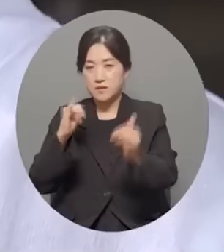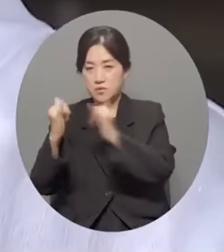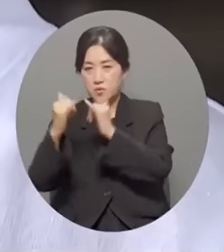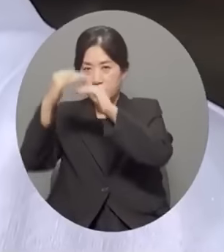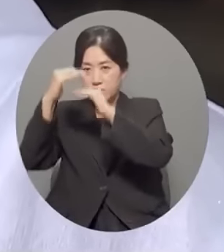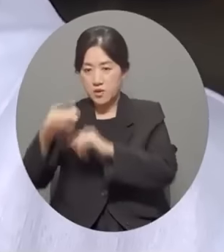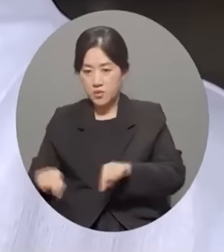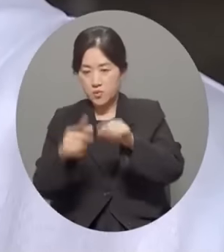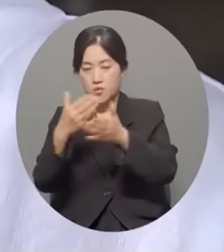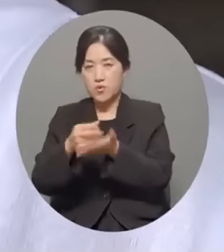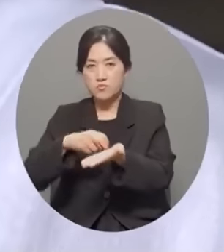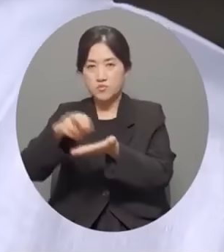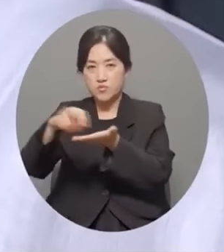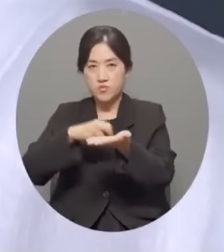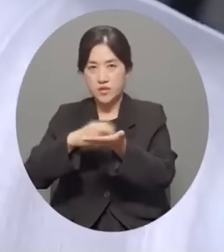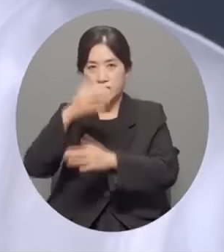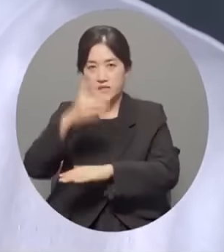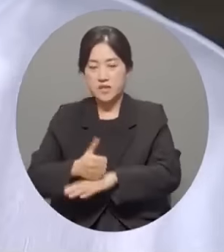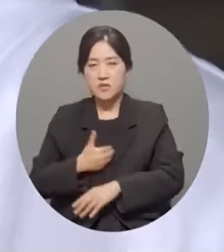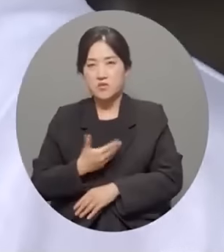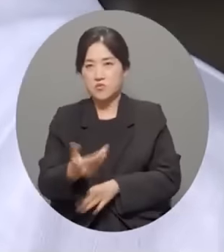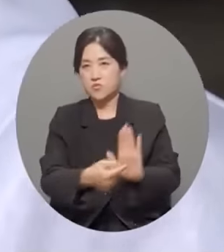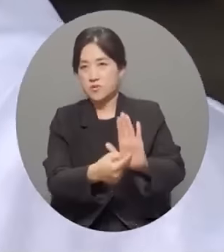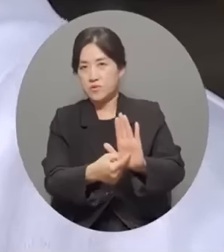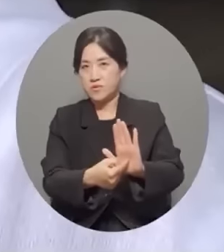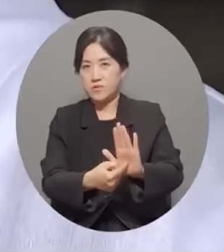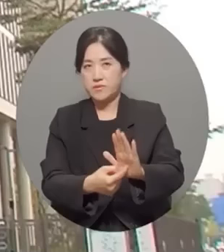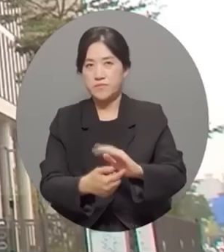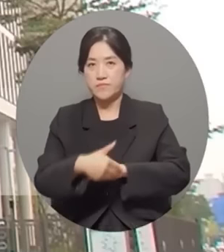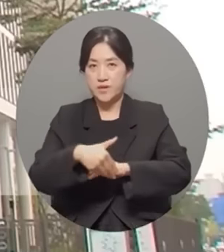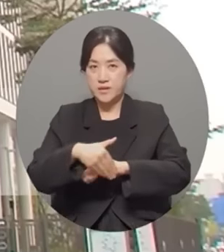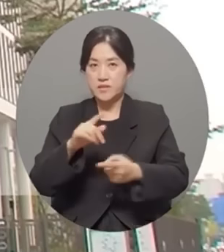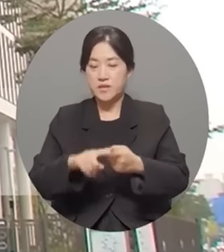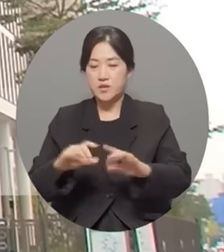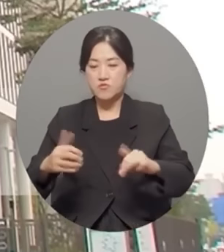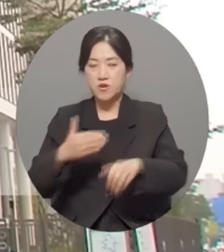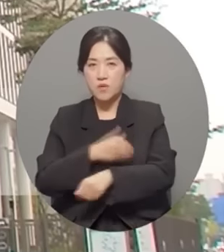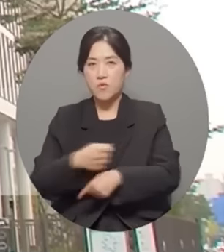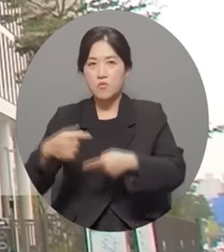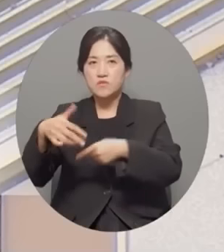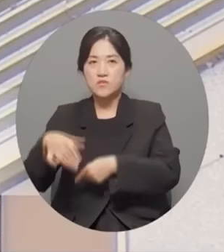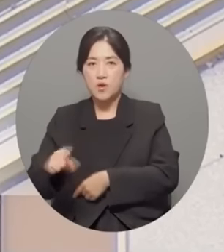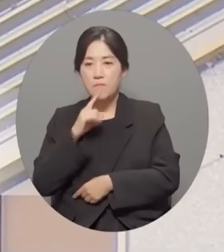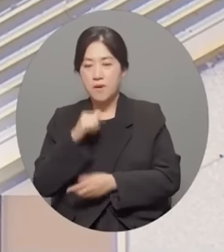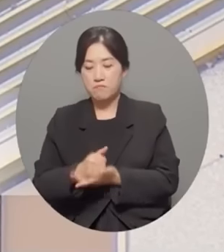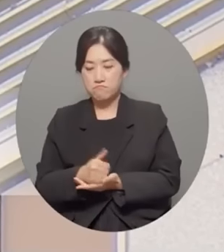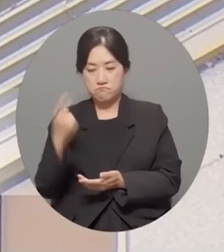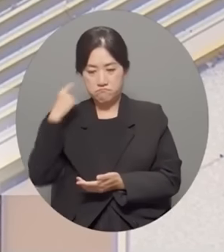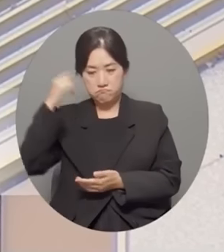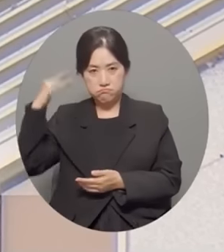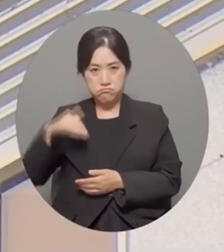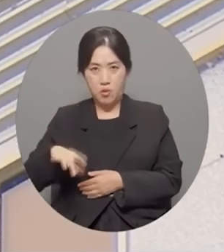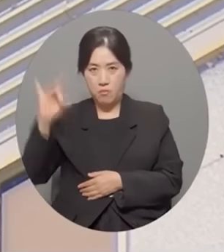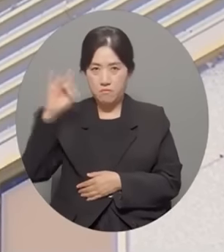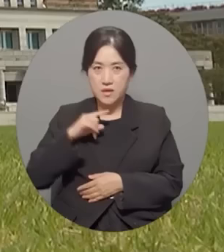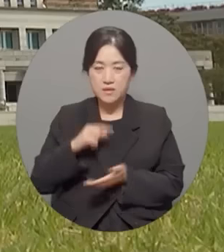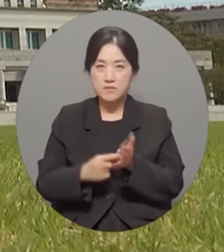녹음과 문자 메시지는 나중에 공개하겠다고 했습니다. 이에 대해 국가보훈처 측은 금시초문이라고